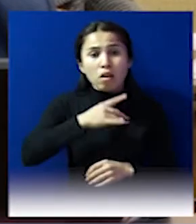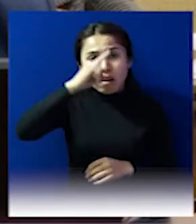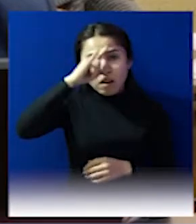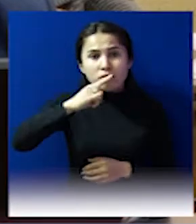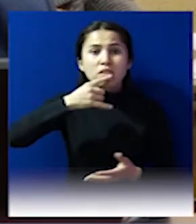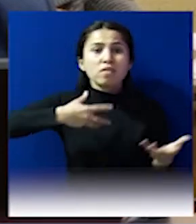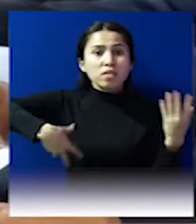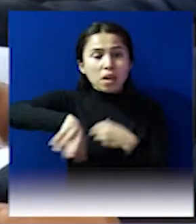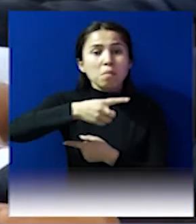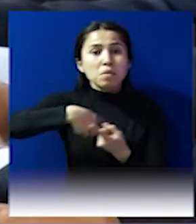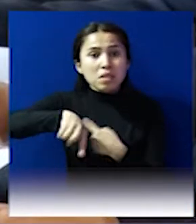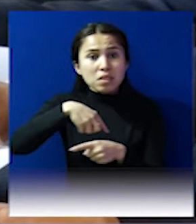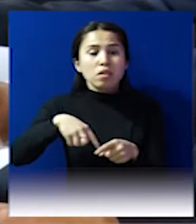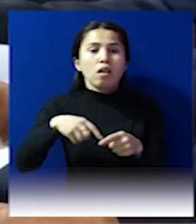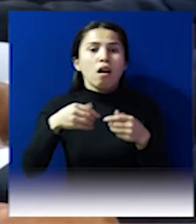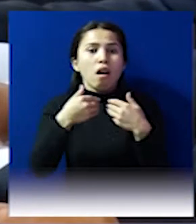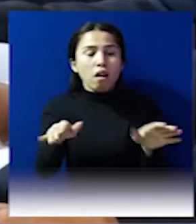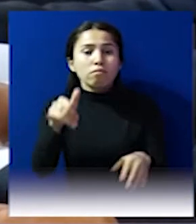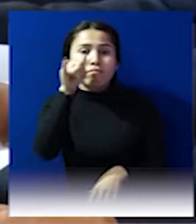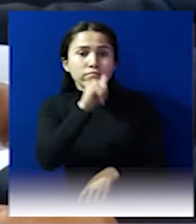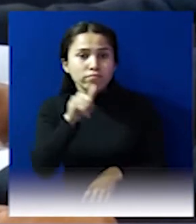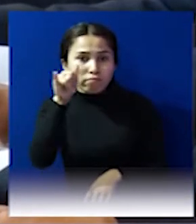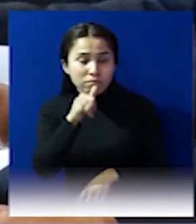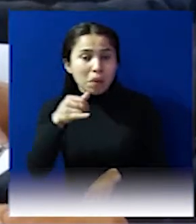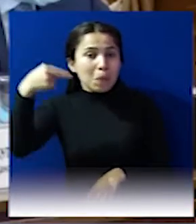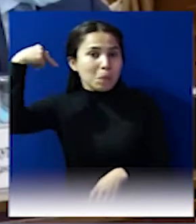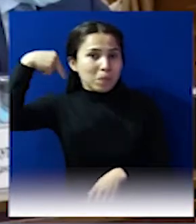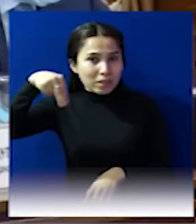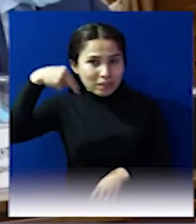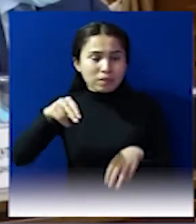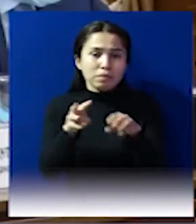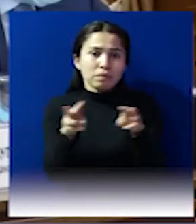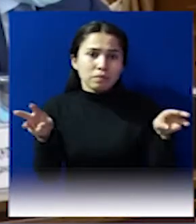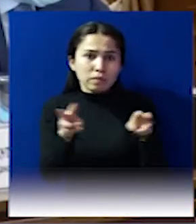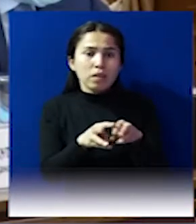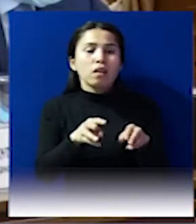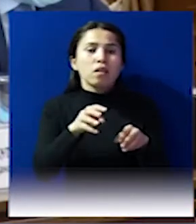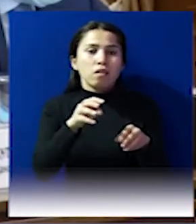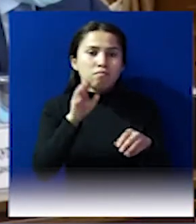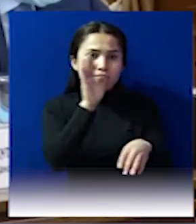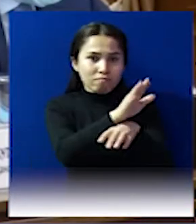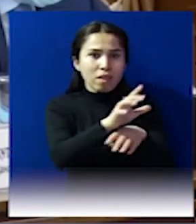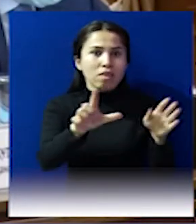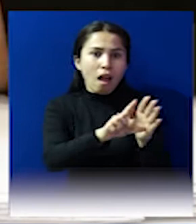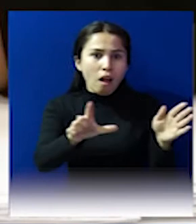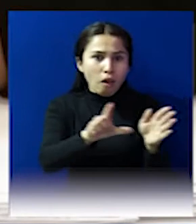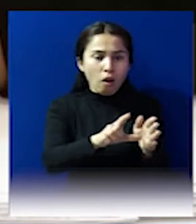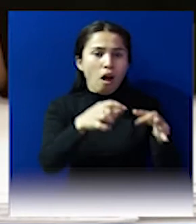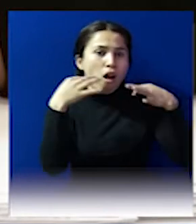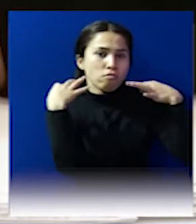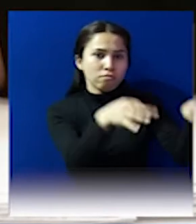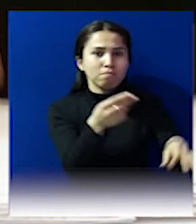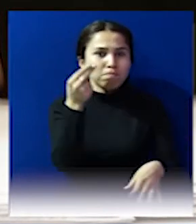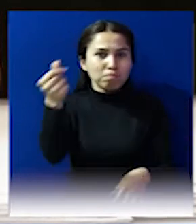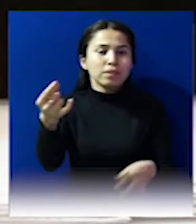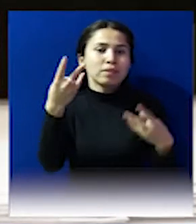тарапынан жеңілдетілген несиелер берілуде. Айталық бизнестің жол картасы, қарапайым заттар экономикасы, еңбек сынды мемлекеттік бағдарламалар облысымызда кәсіпкерліктің